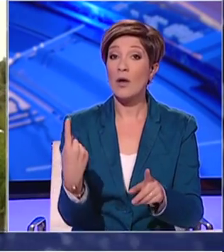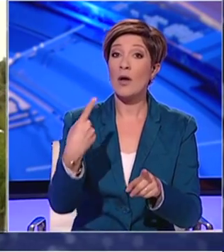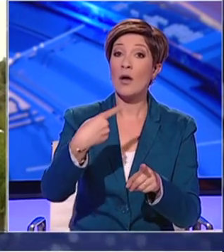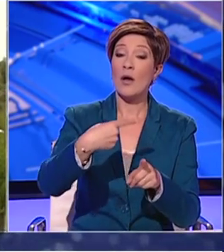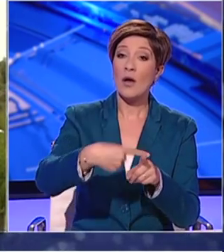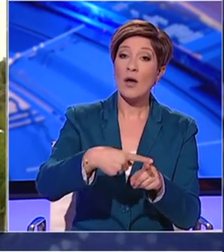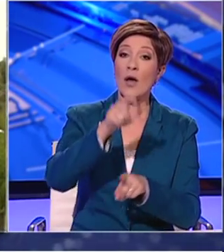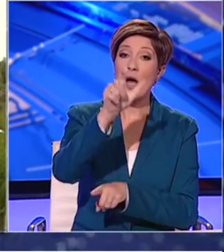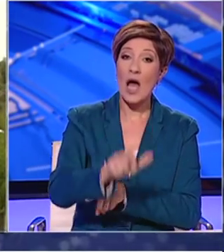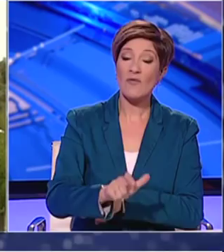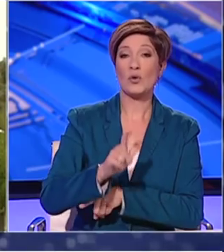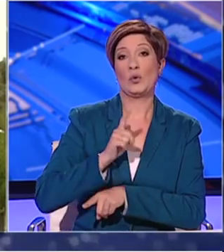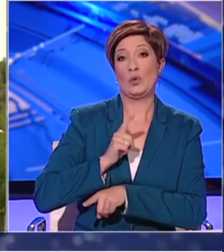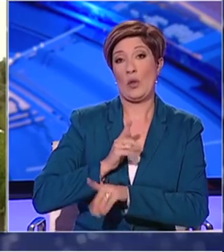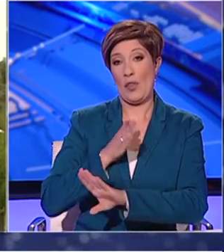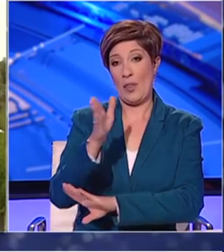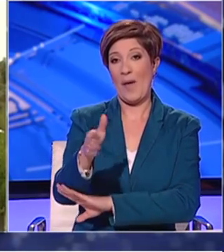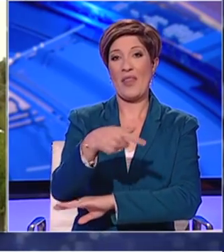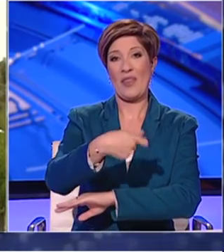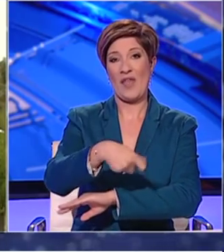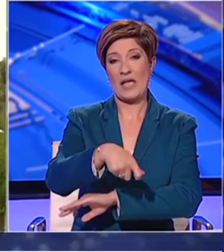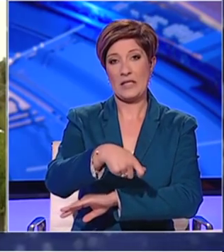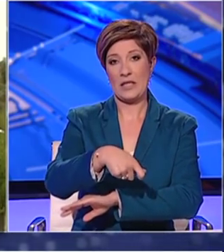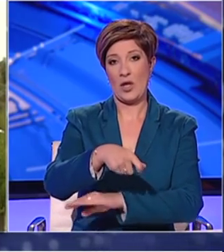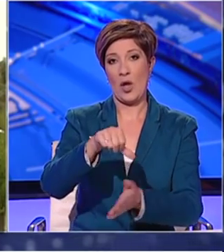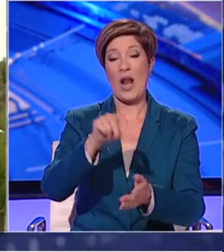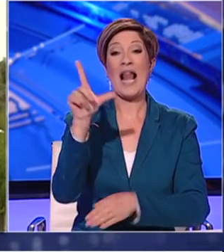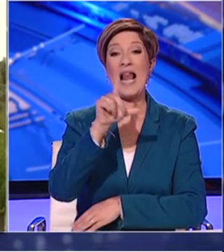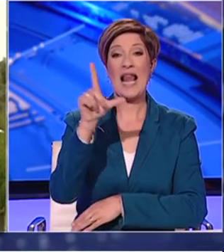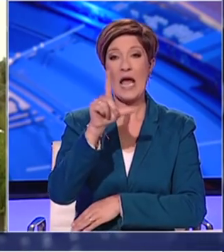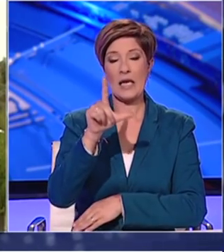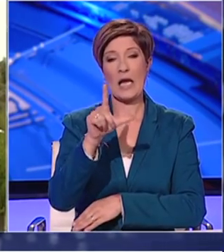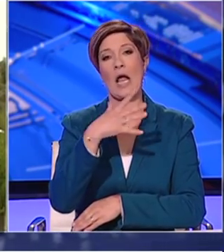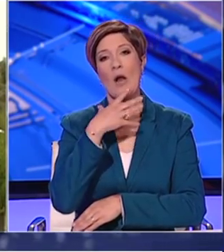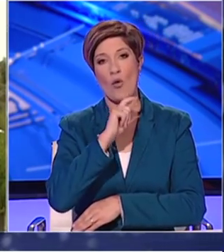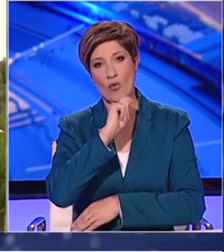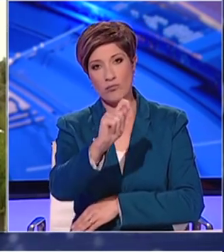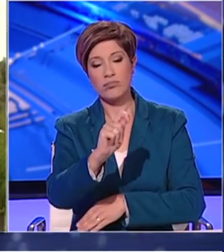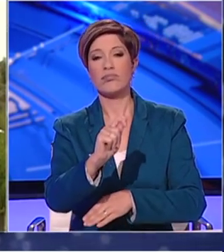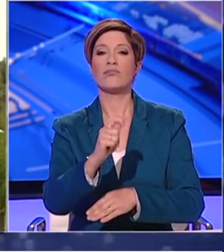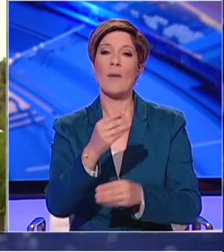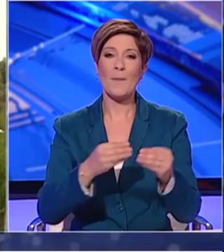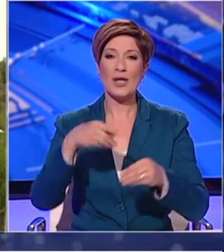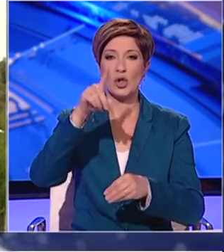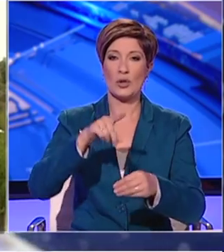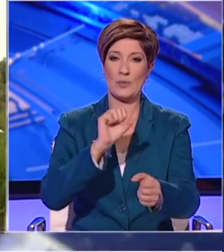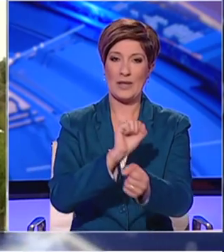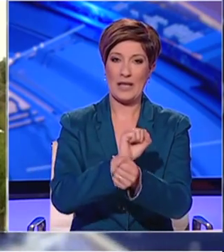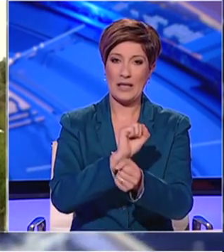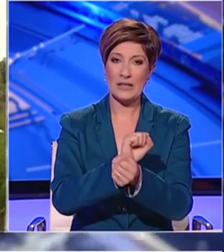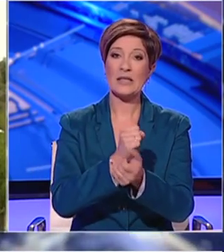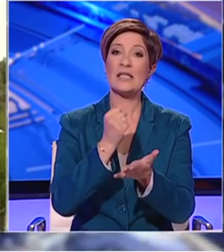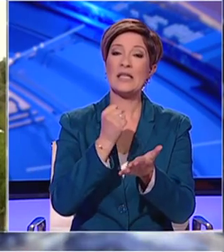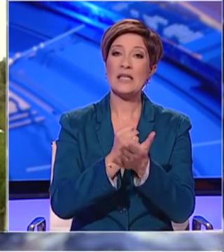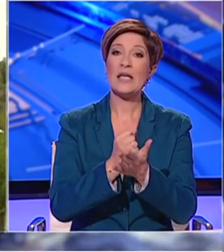ότι ο ύποπτος αναμένεται να οδηγηθεί αύριο ενώπιον του Επαρχιακού Δικαστηρίου Λάρνακας για έκδοση διατάγματος περαιτέρω κράτησής του,